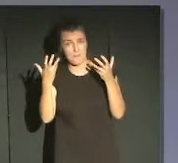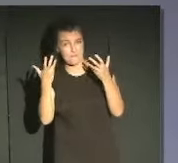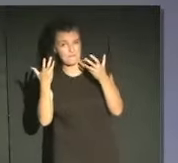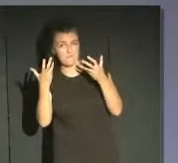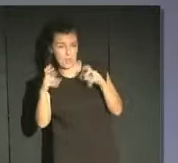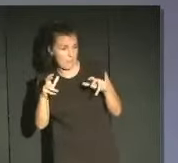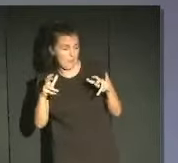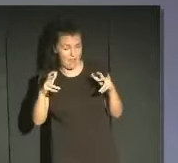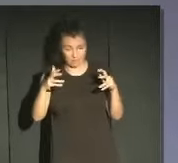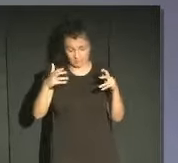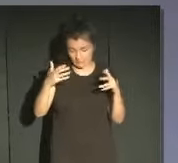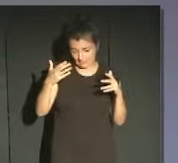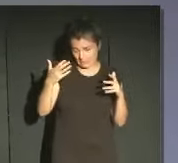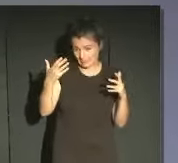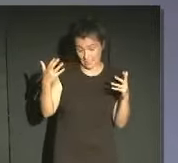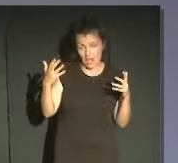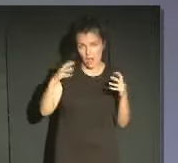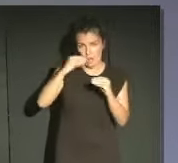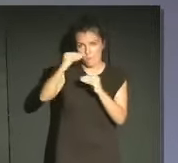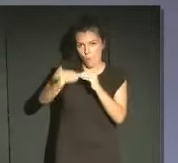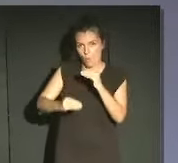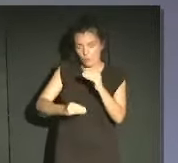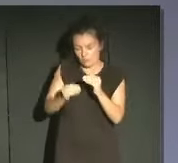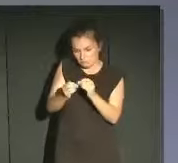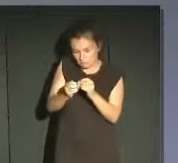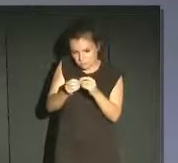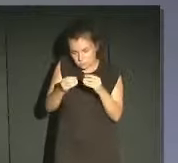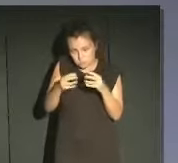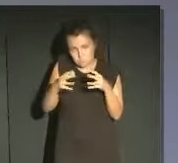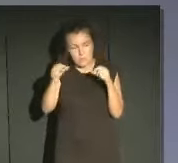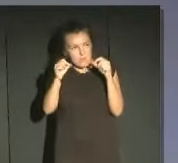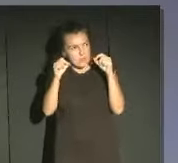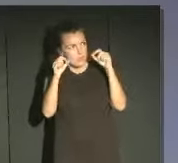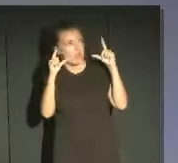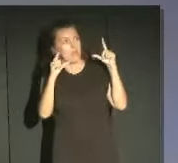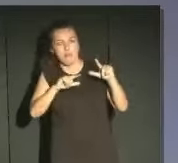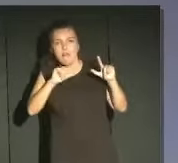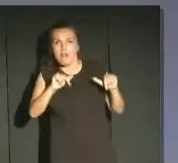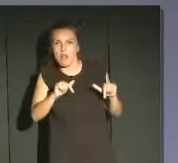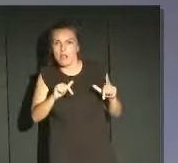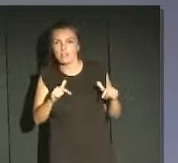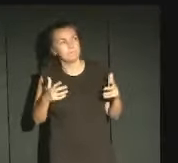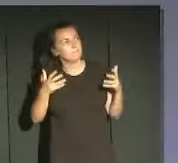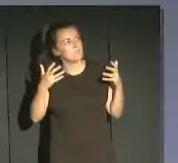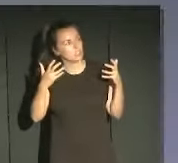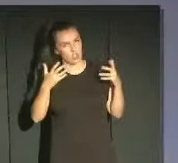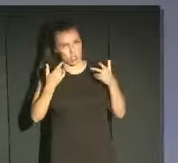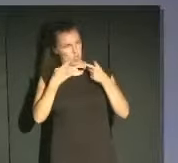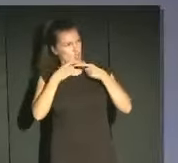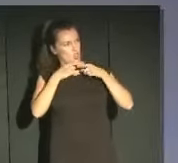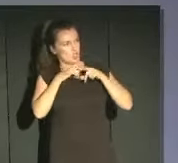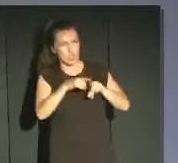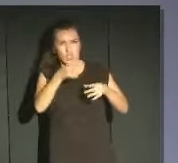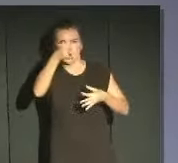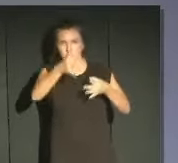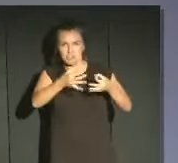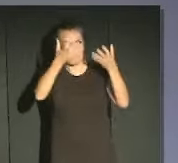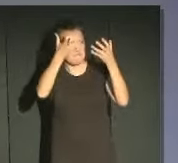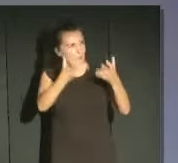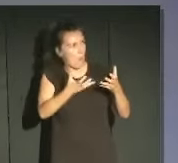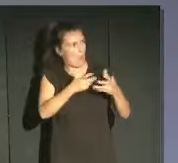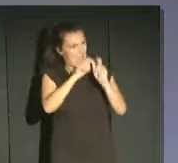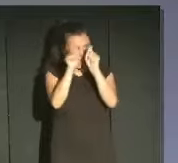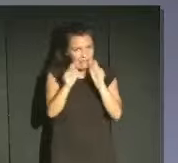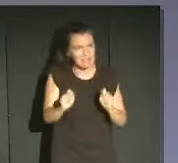est en train de se réveiller et le monde est en droit d'exiger davantage de justice de